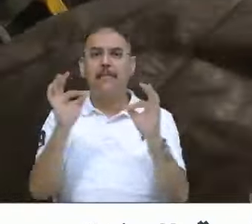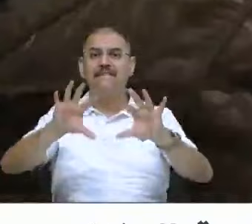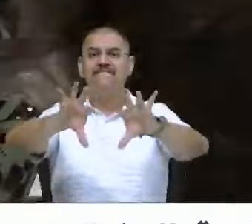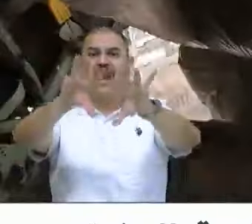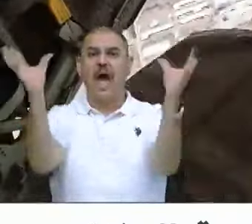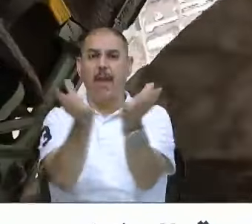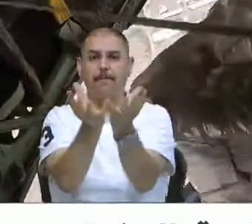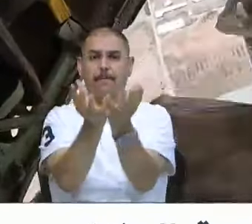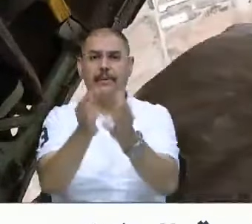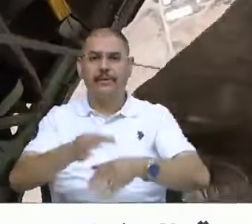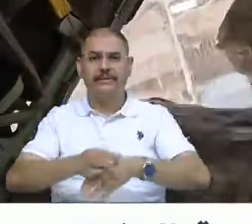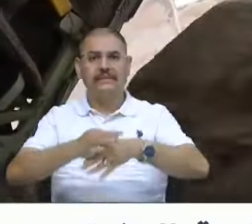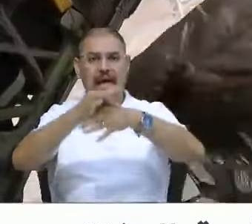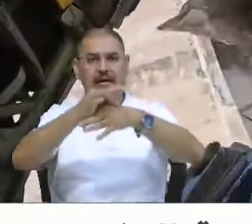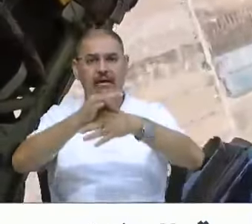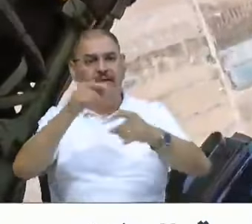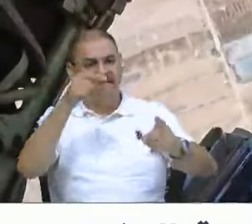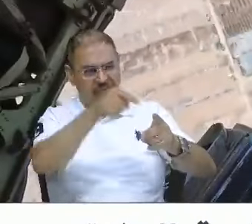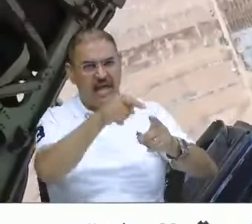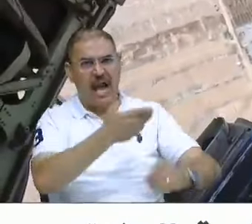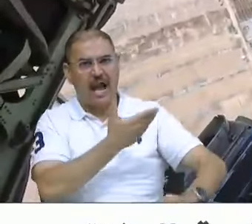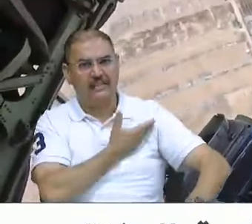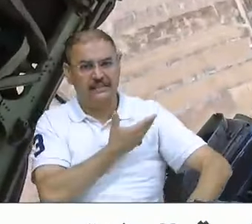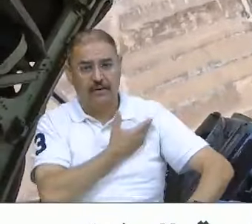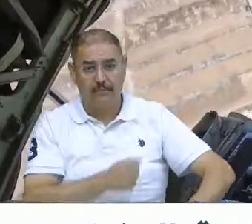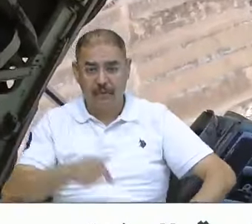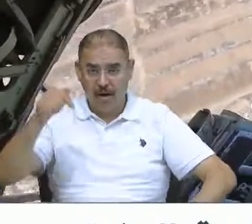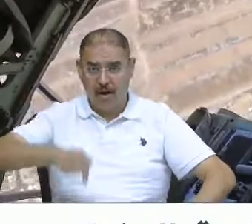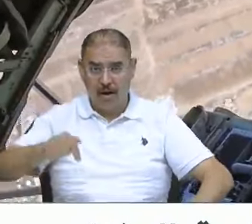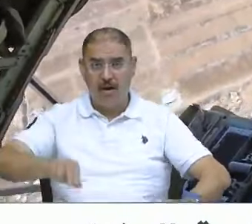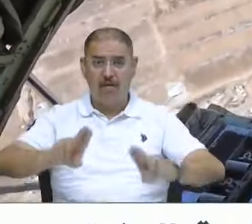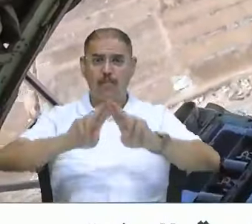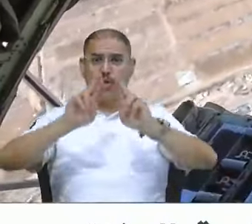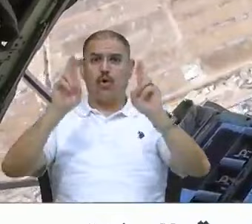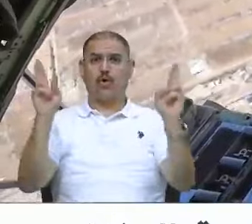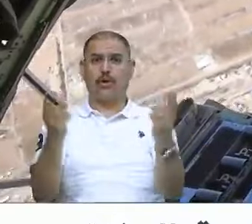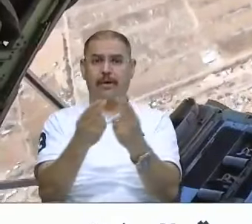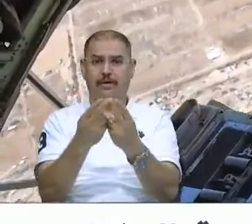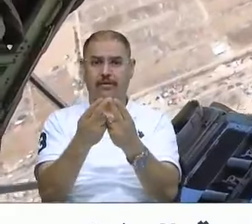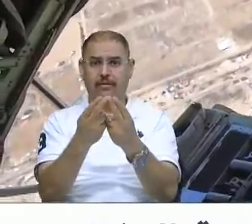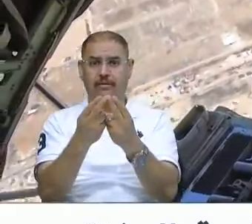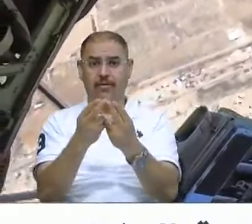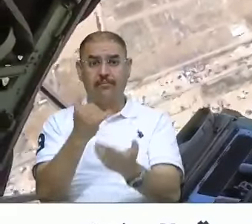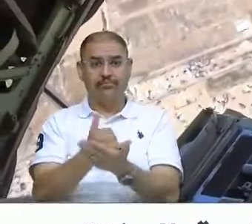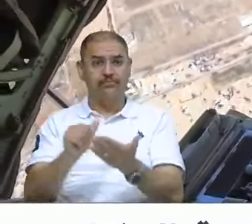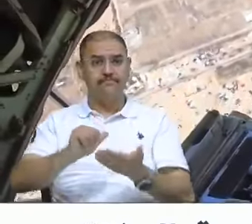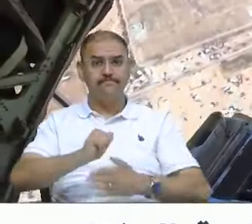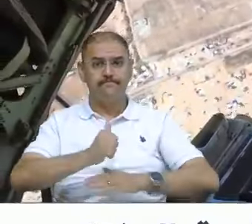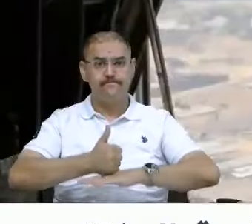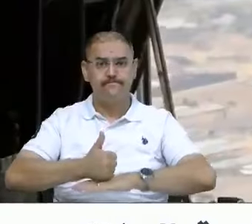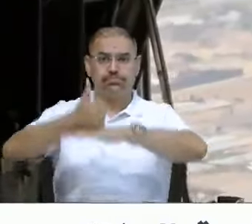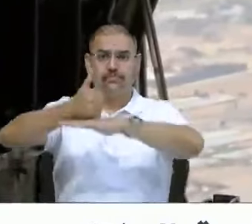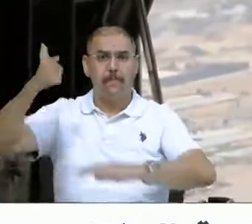الانساني في غزه وياتي تنظيم المؤتمر في ظل ما يبذله الاردنيون بقياده جلاله الملك وعلى